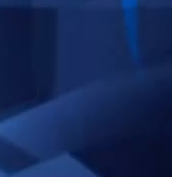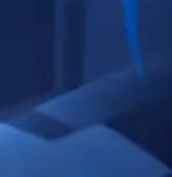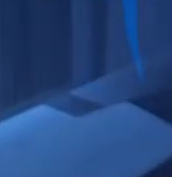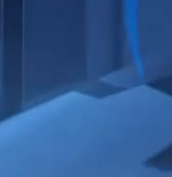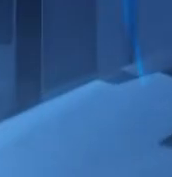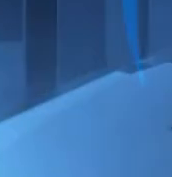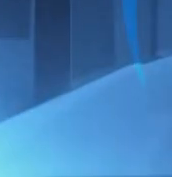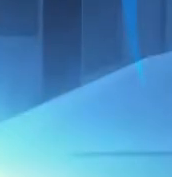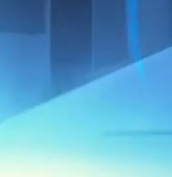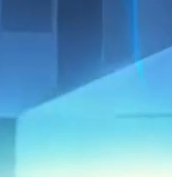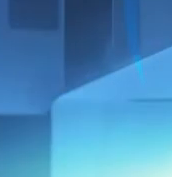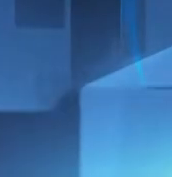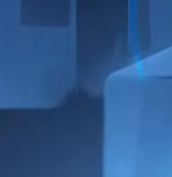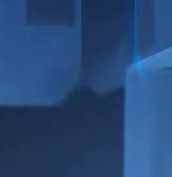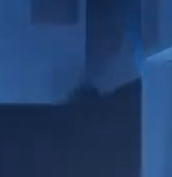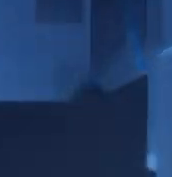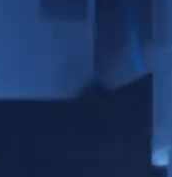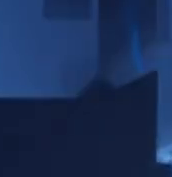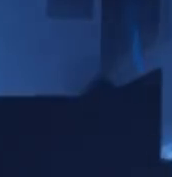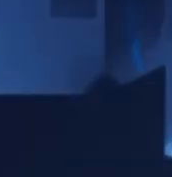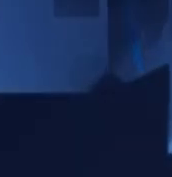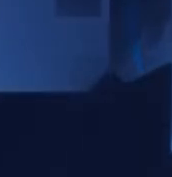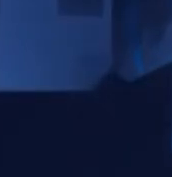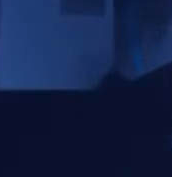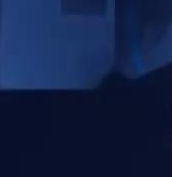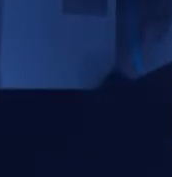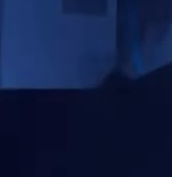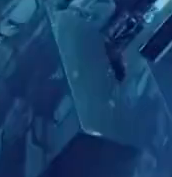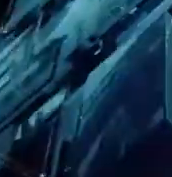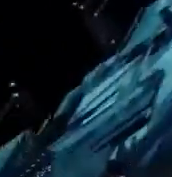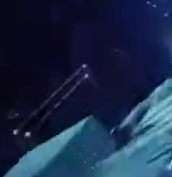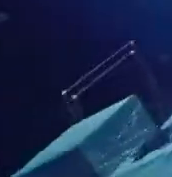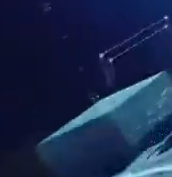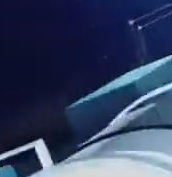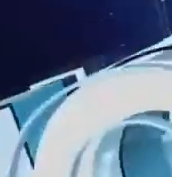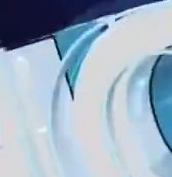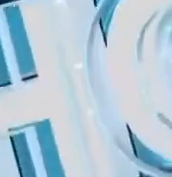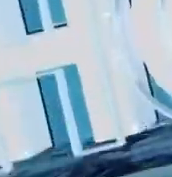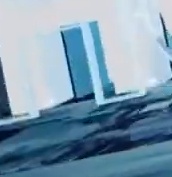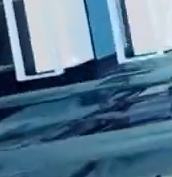Курманжан Касымжанулы, Аманжол Жункешев, телеканал ЖТСУ, Жамбылский район.